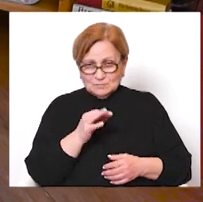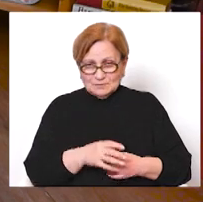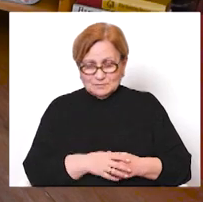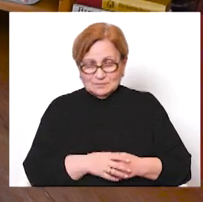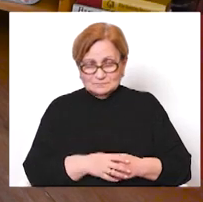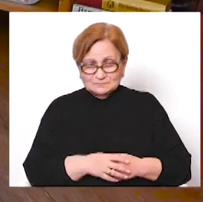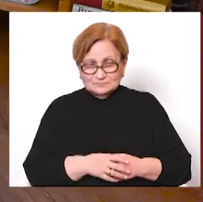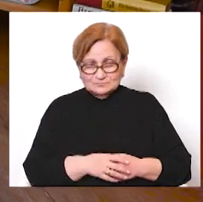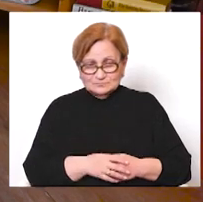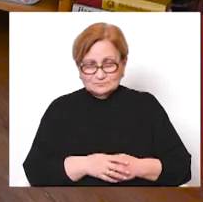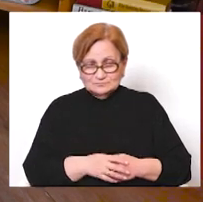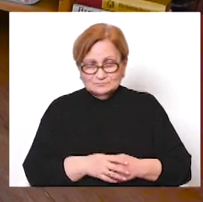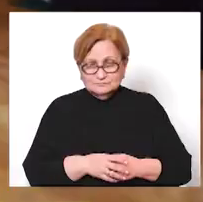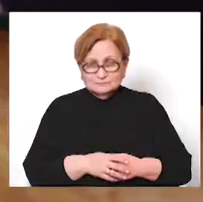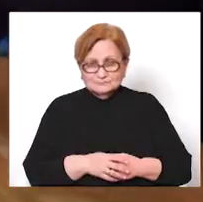მოდი გავაკეთოთ.